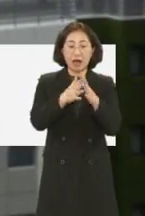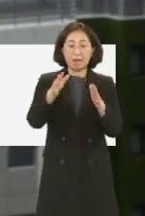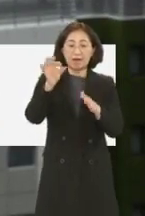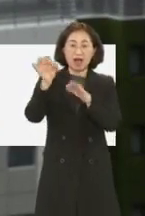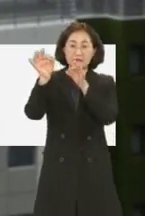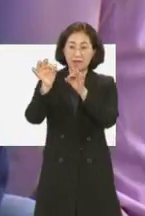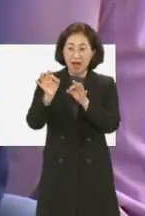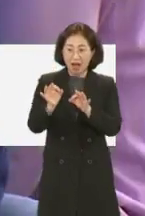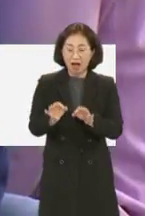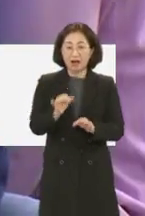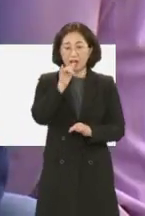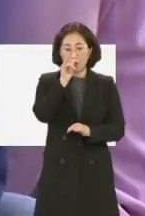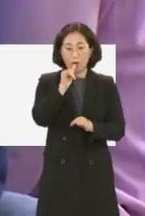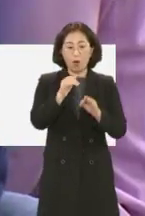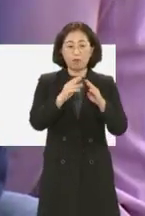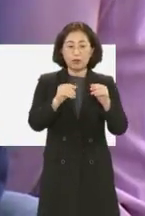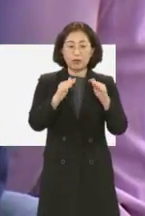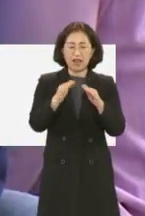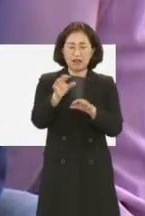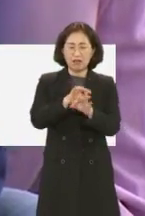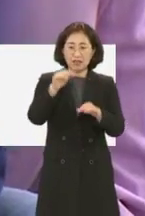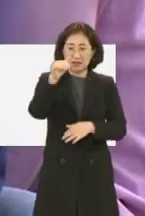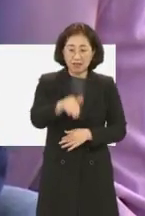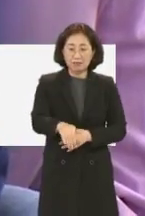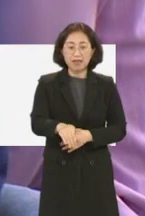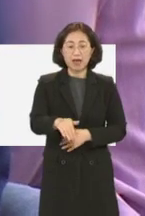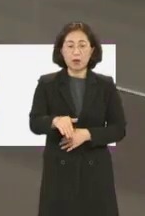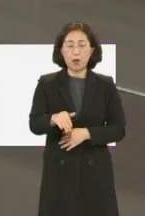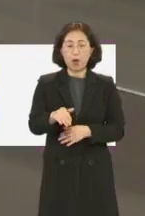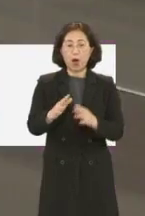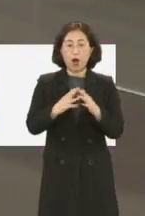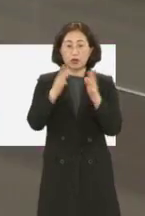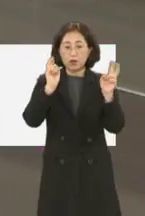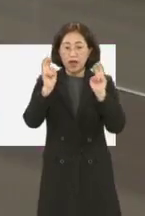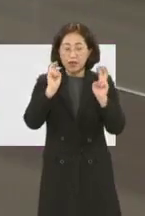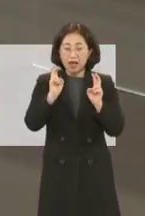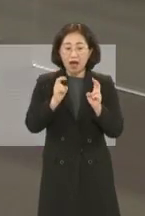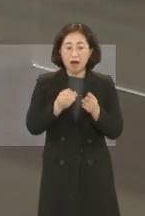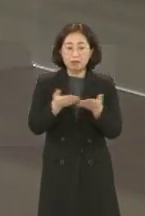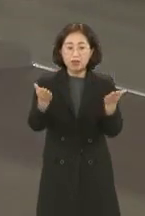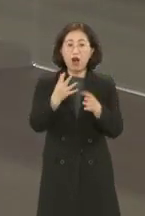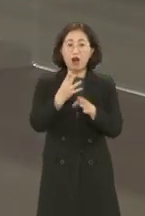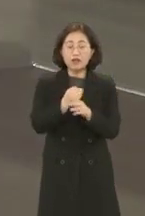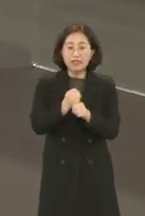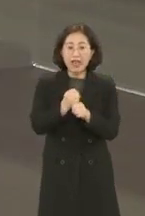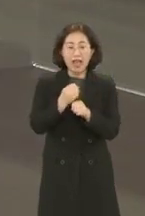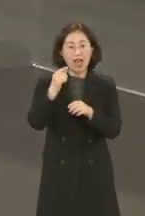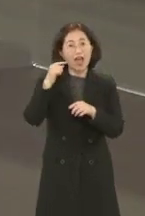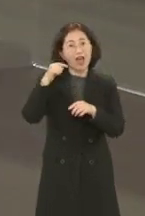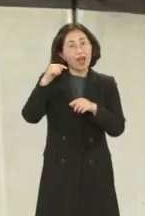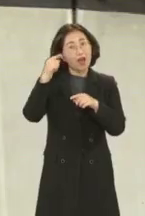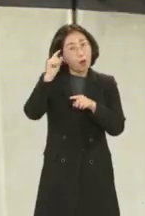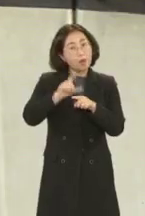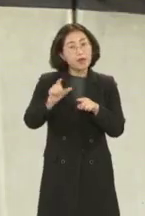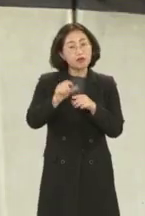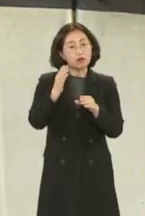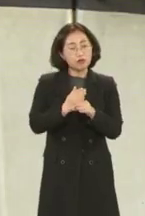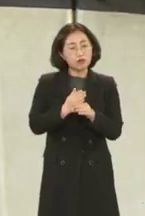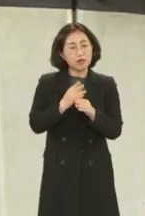가격 하락세와 부동산 경기 침체로 사업 주체들이 분양 시기를 놓고 고심하고 있어 실제로 얼만큼